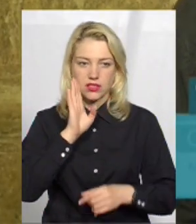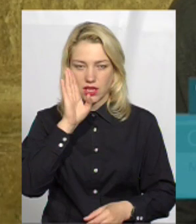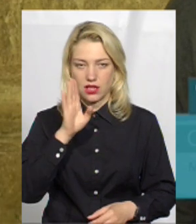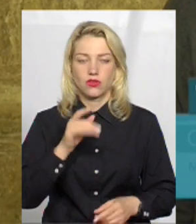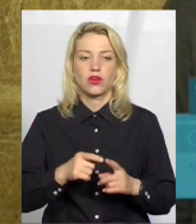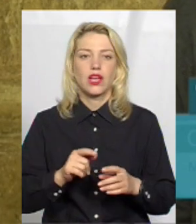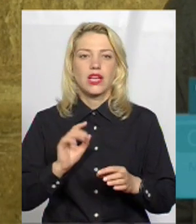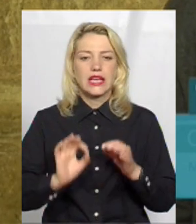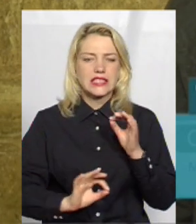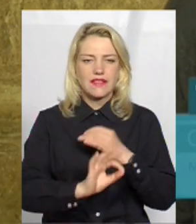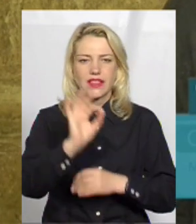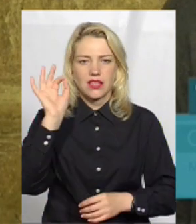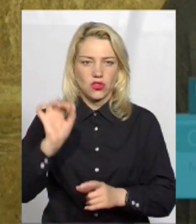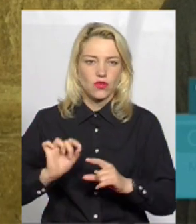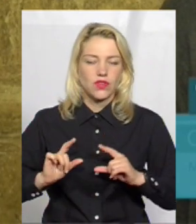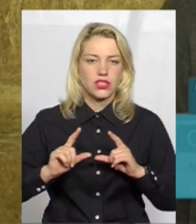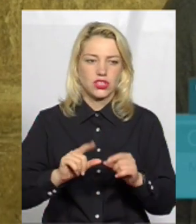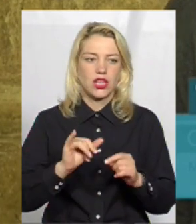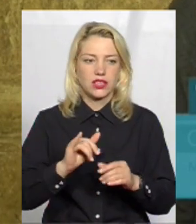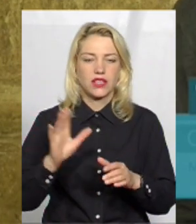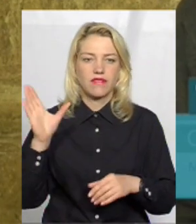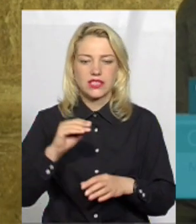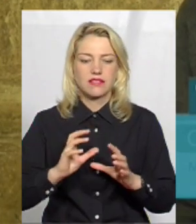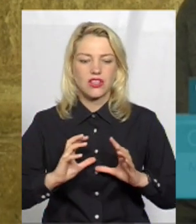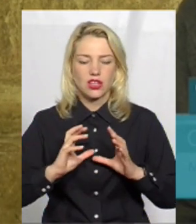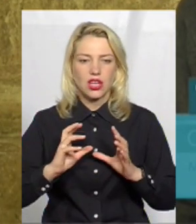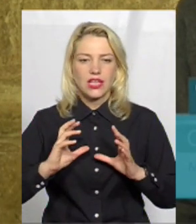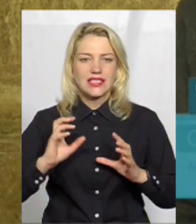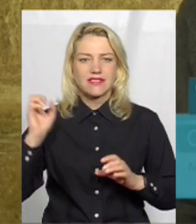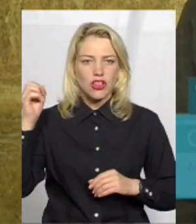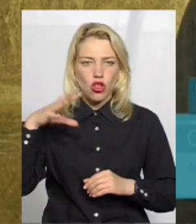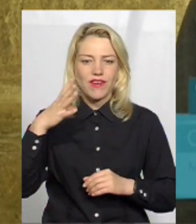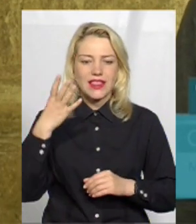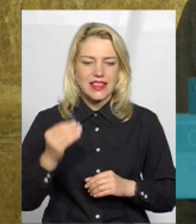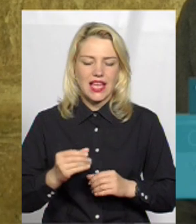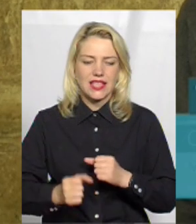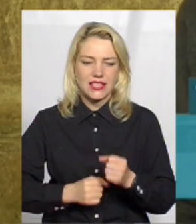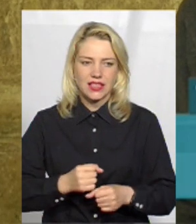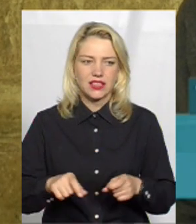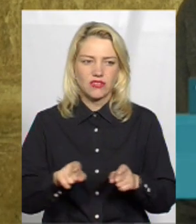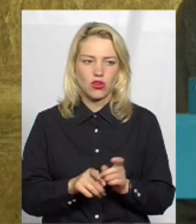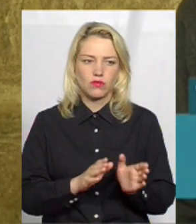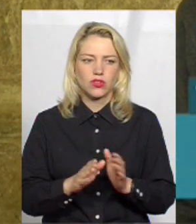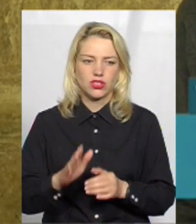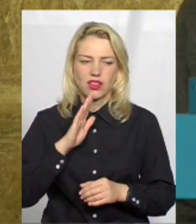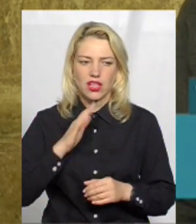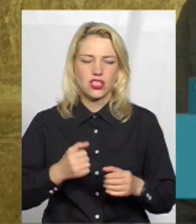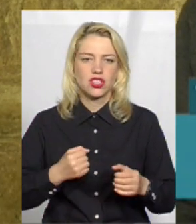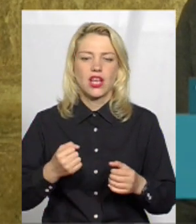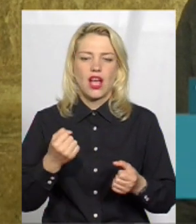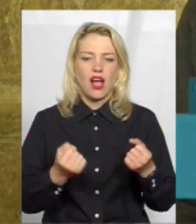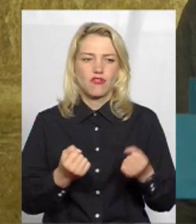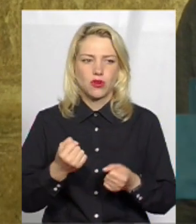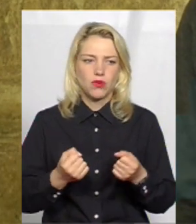світанком виїжджати і їхати весь світловий день. І в такому режимі після п'яти днів їзди наш автомобіль зламався в